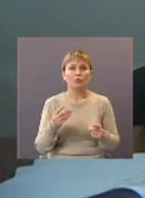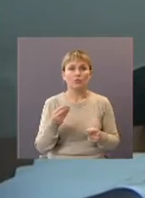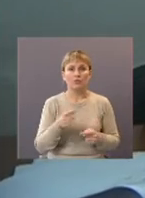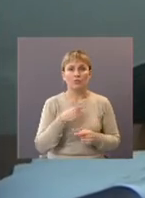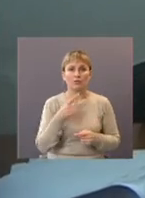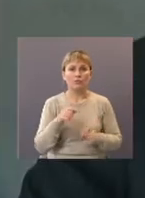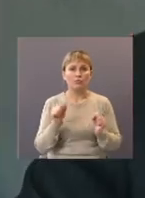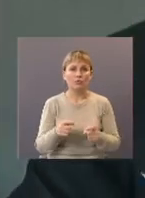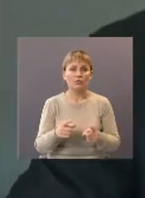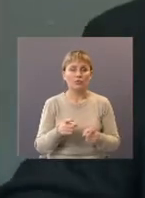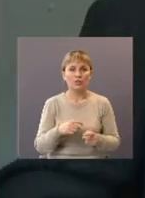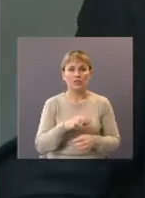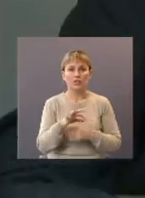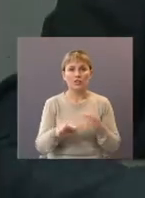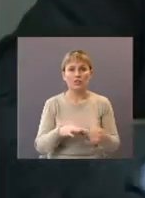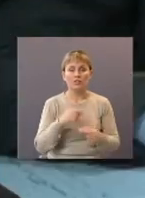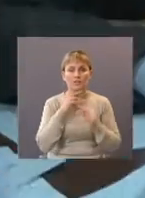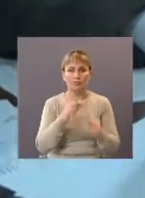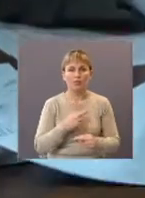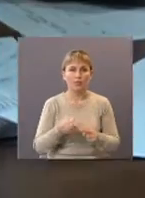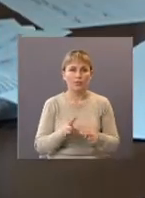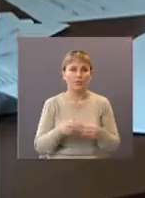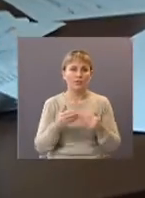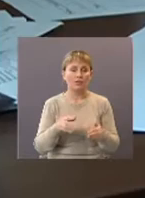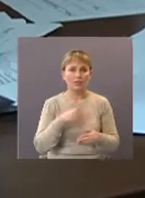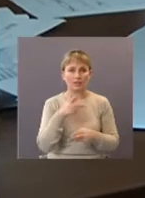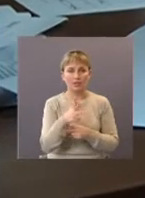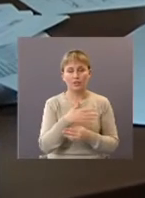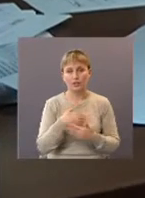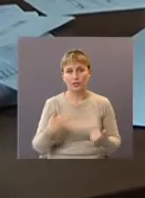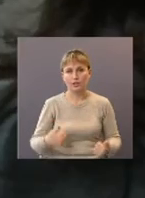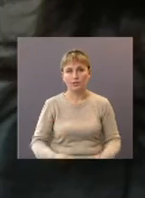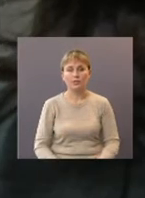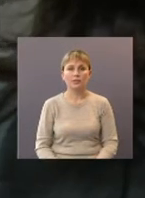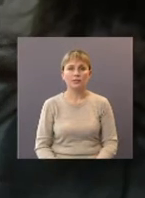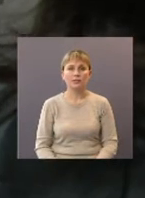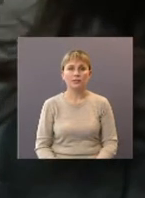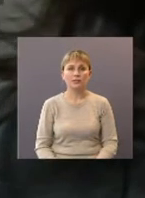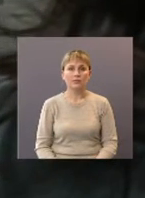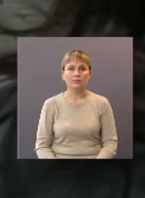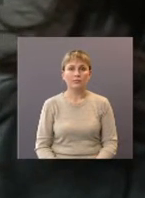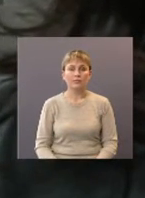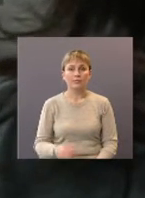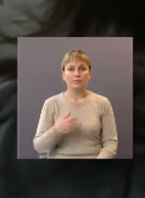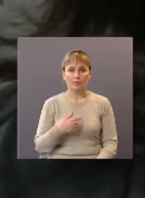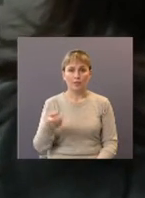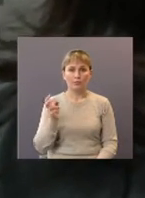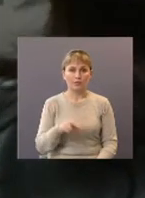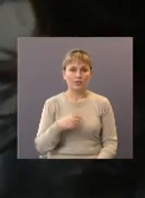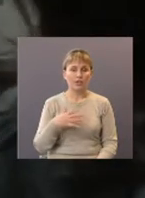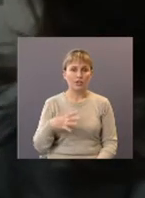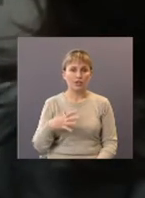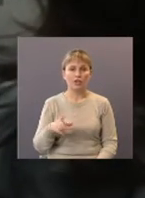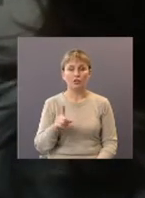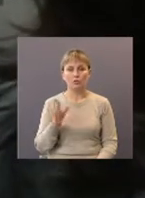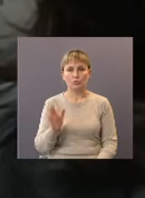говорит, может привлечь лишнее внимание, потому открыто говорить на камеру отказалась. Идя сюда на процедуру легализации, я ожидала, что